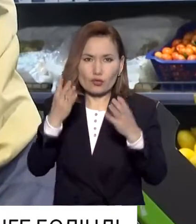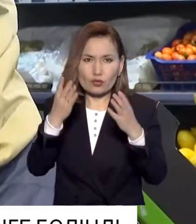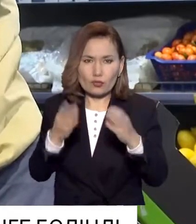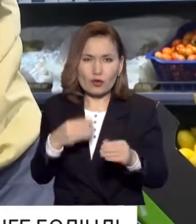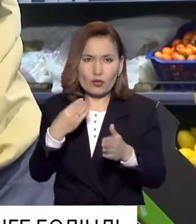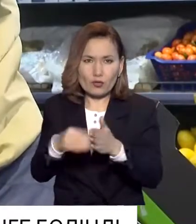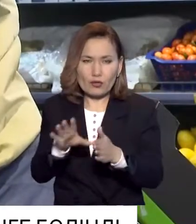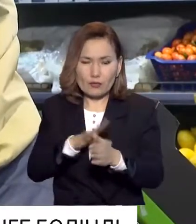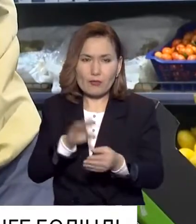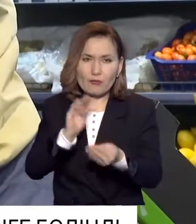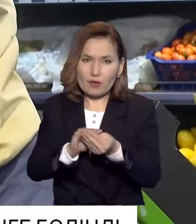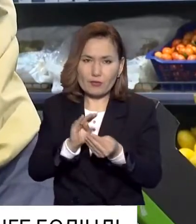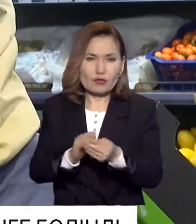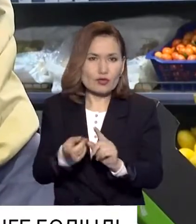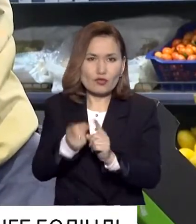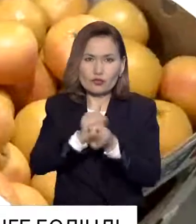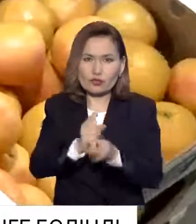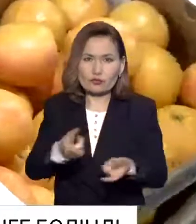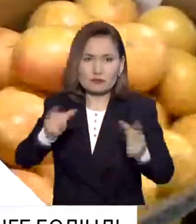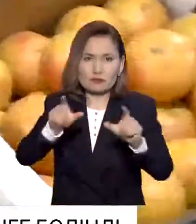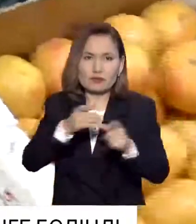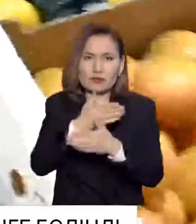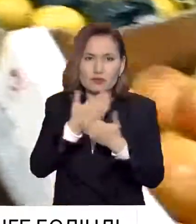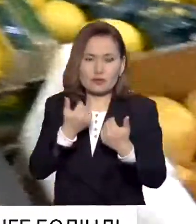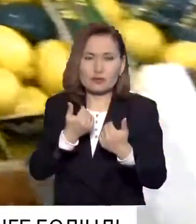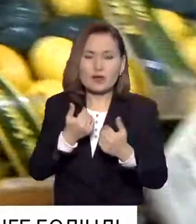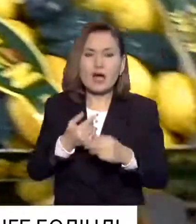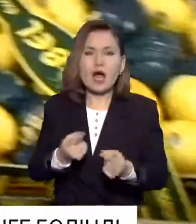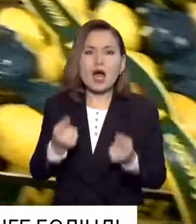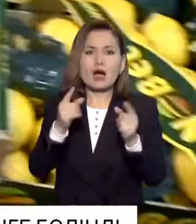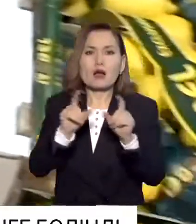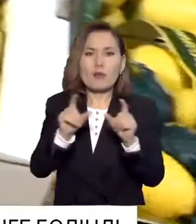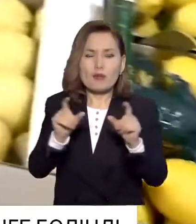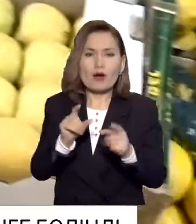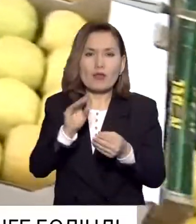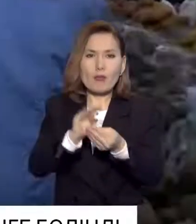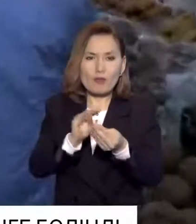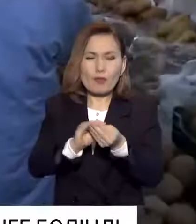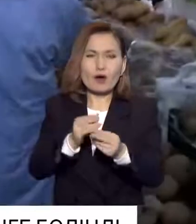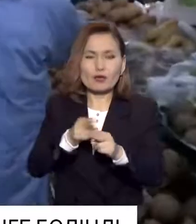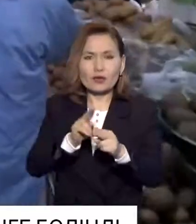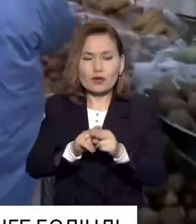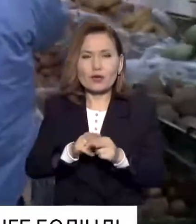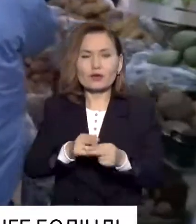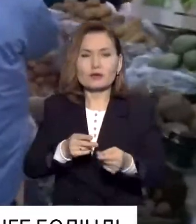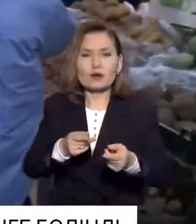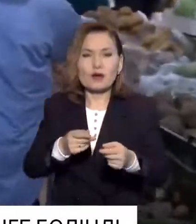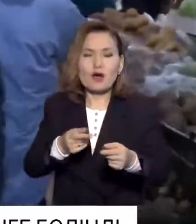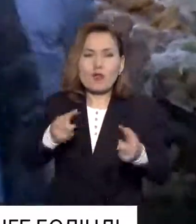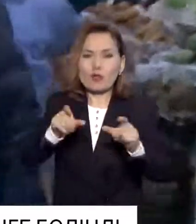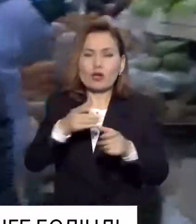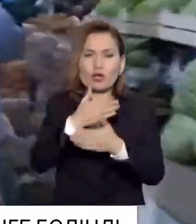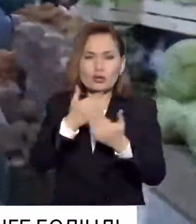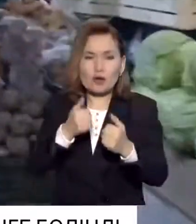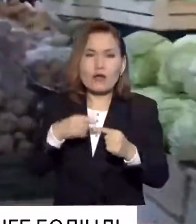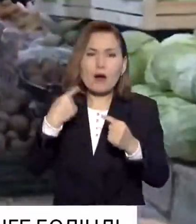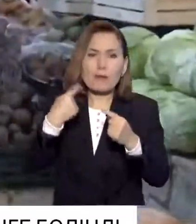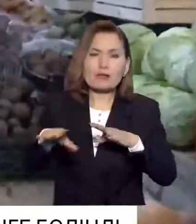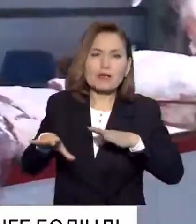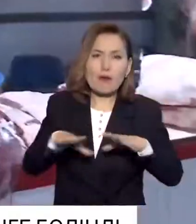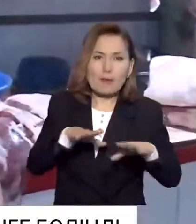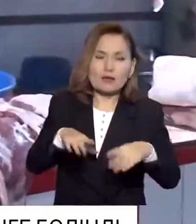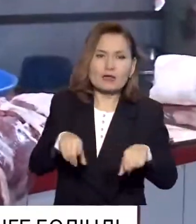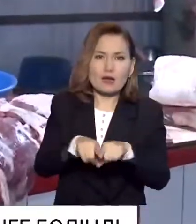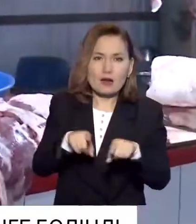осы ценалар болып тұр қазір көкөністерге. Ірі сауда орындарында баға тұрақты болғанымен кейбір базарларда әлеуметтік маңызы бар азық-түлікті